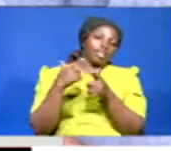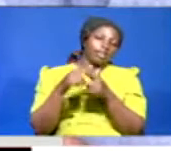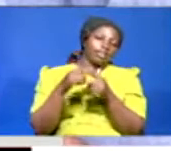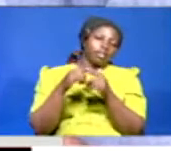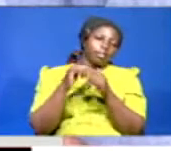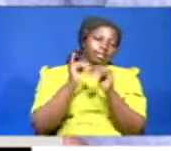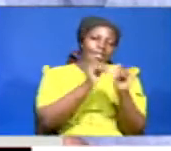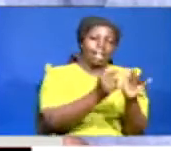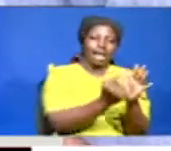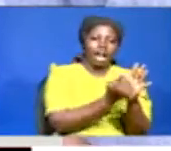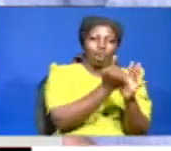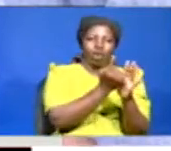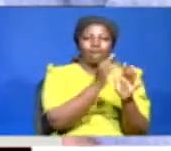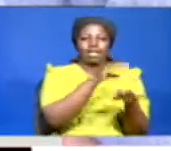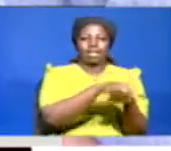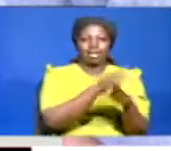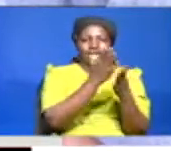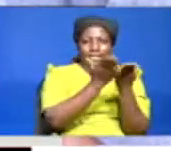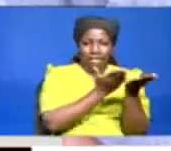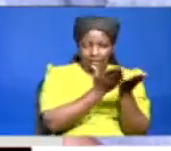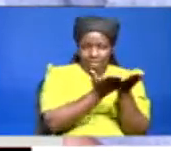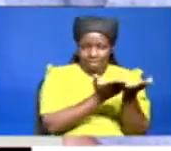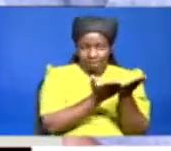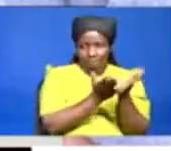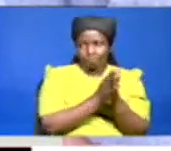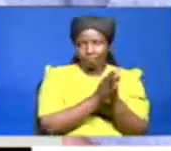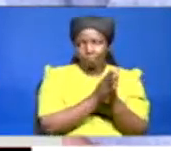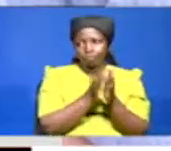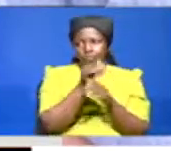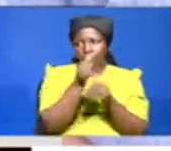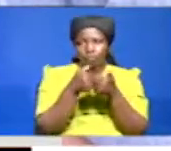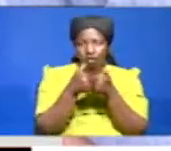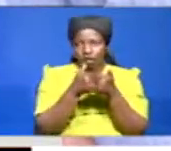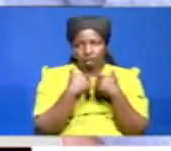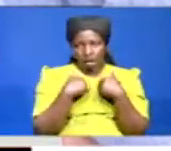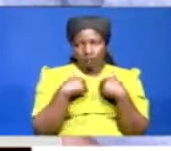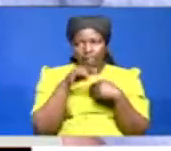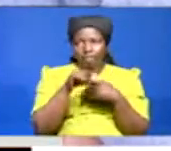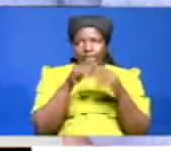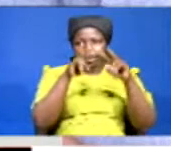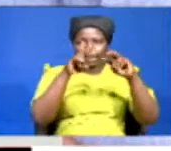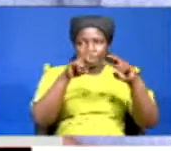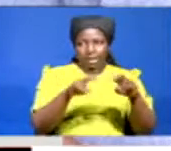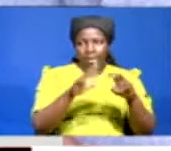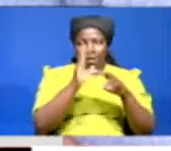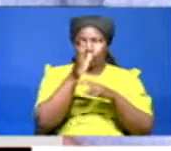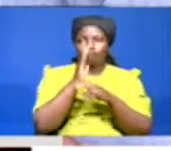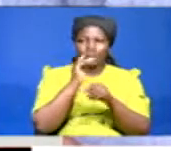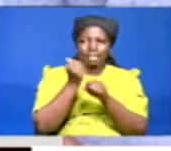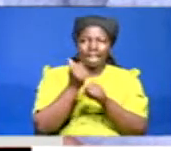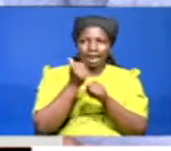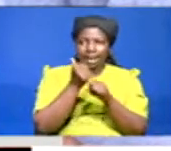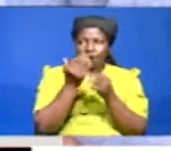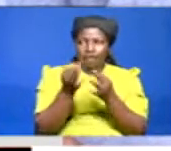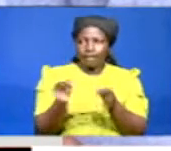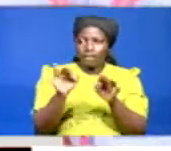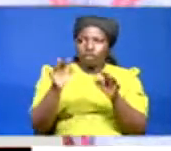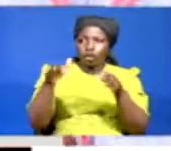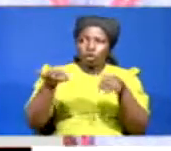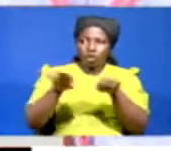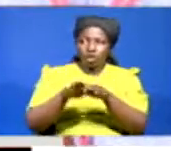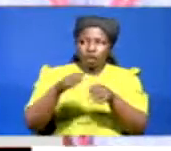anahudumiwa. Changamoto ambayo tuko nayo ni kwamba screening hii tunafanya katika official crossing border ama tuna maeneo ambayo ni